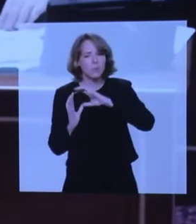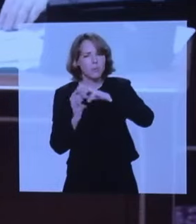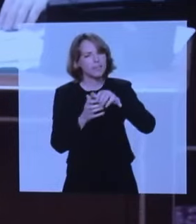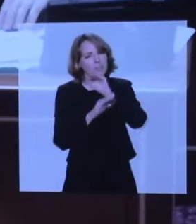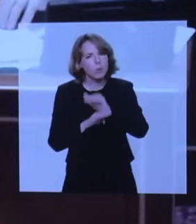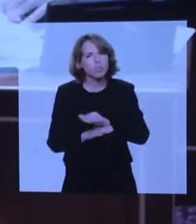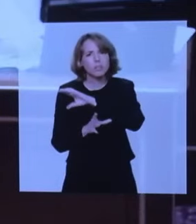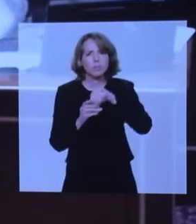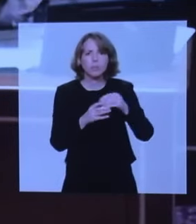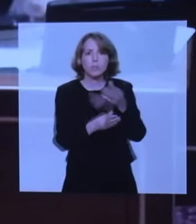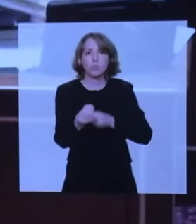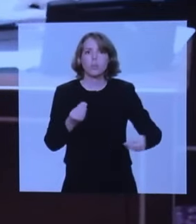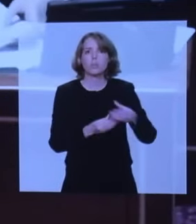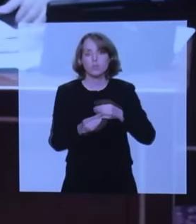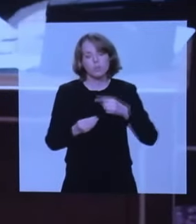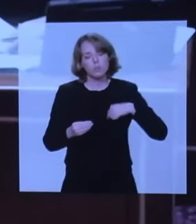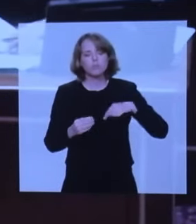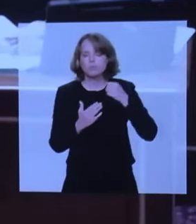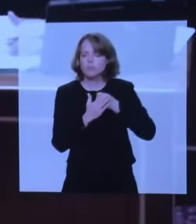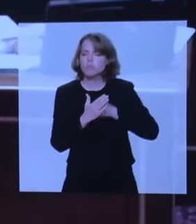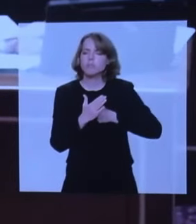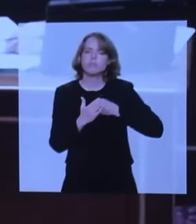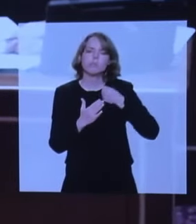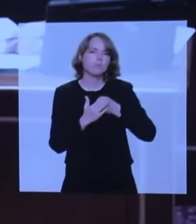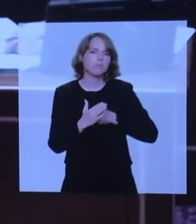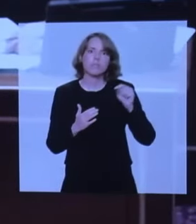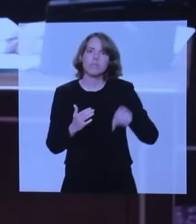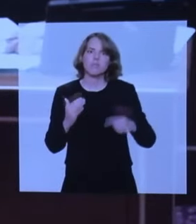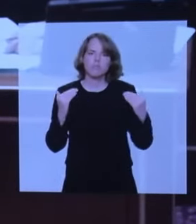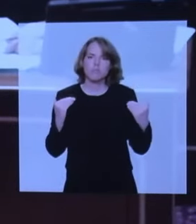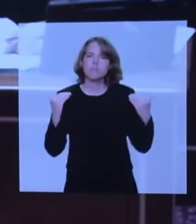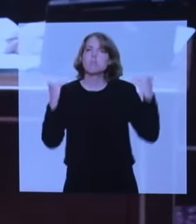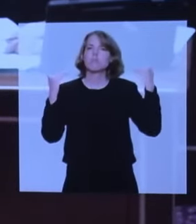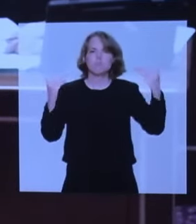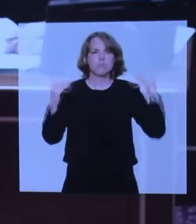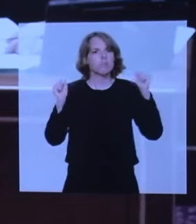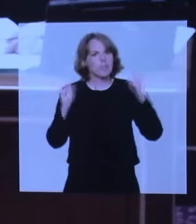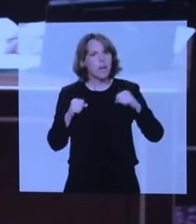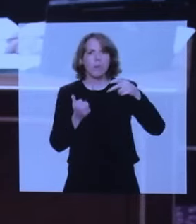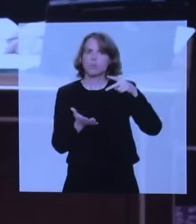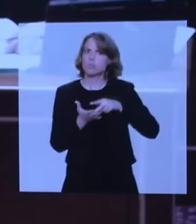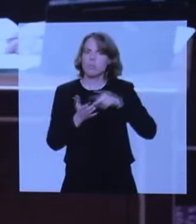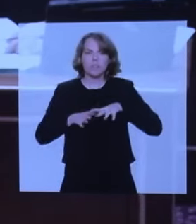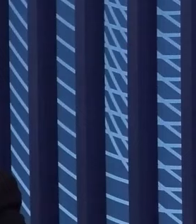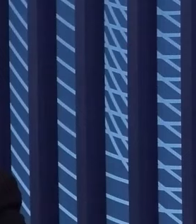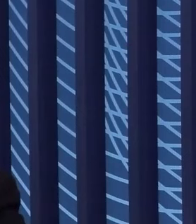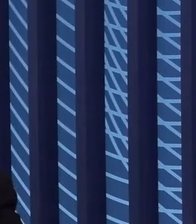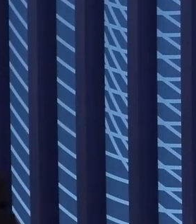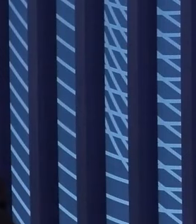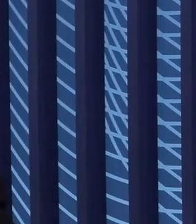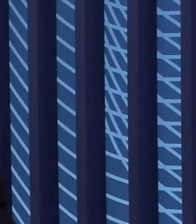Բաքվում, որին մասնակցել են այդ տարածքների տարբեր ներկայացուցիչներ, այդ համաժողովների ընթացքում բազմիցս հնչել են